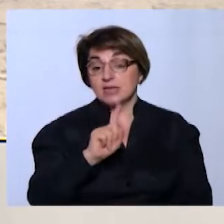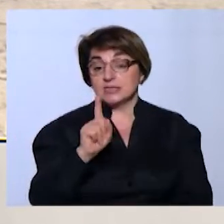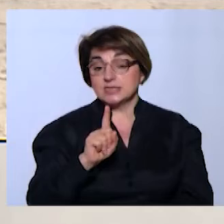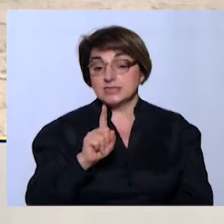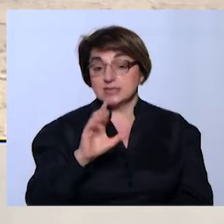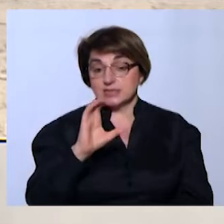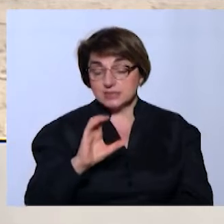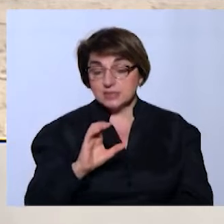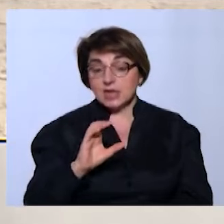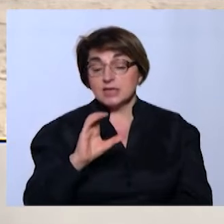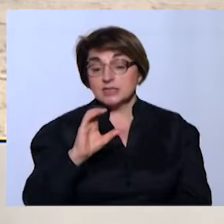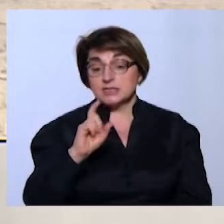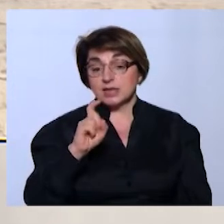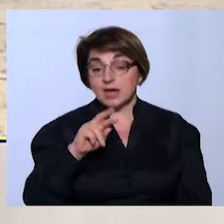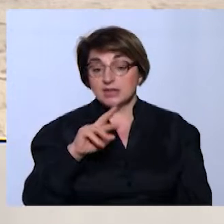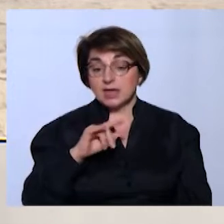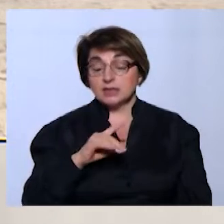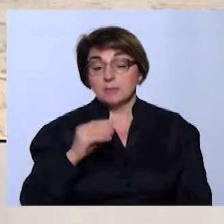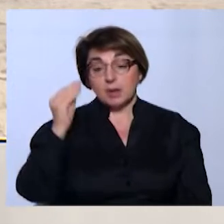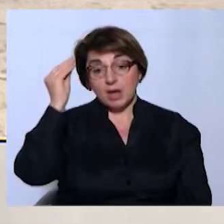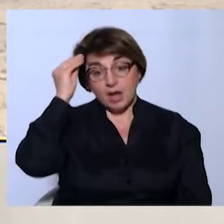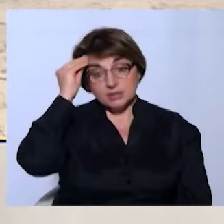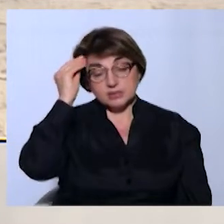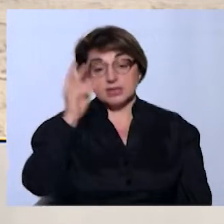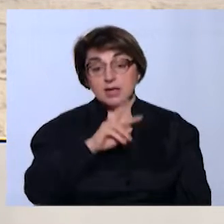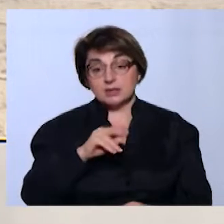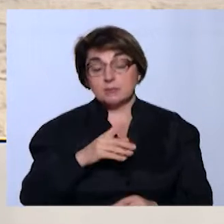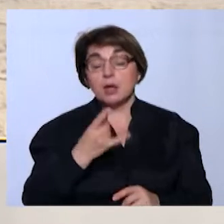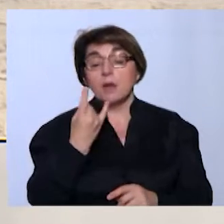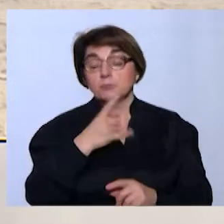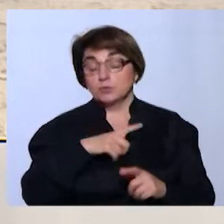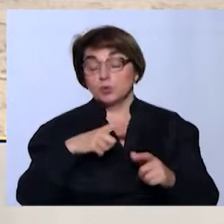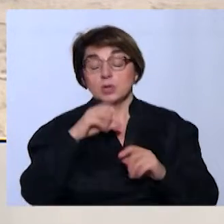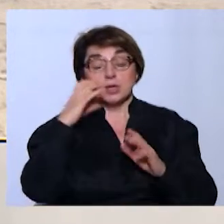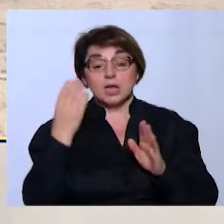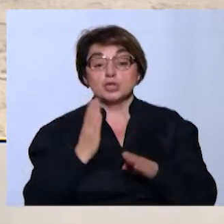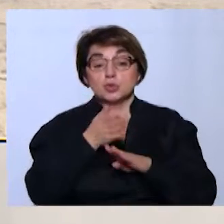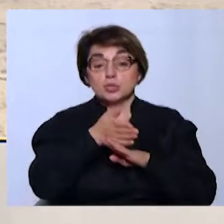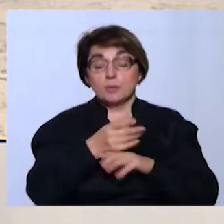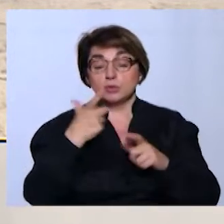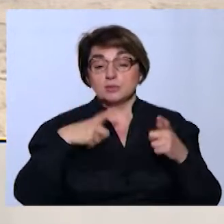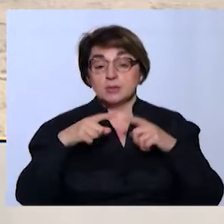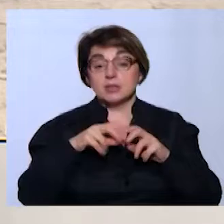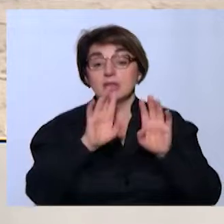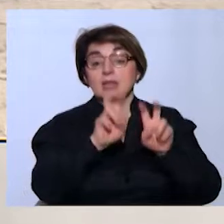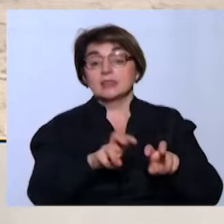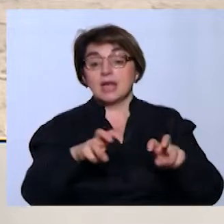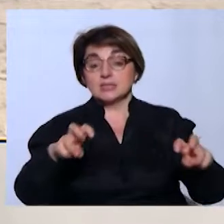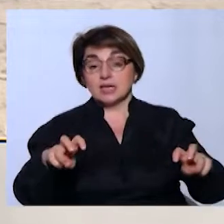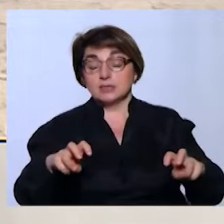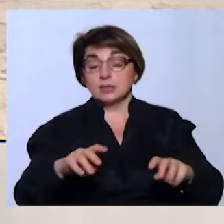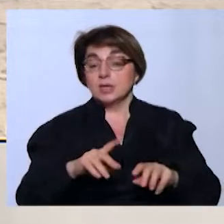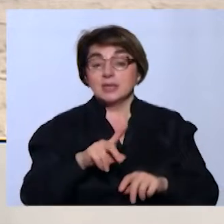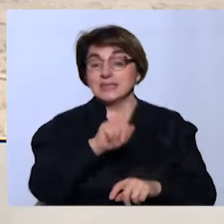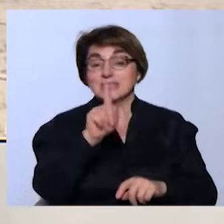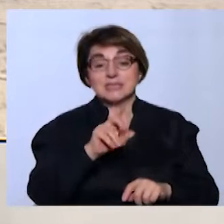სიტყვაა სხედან. მასწავლებელი ხომ გეუბნებათ კლასში? დასხედით ბავშვებო. ხომ გეუბნებათ? ზიან